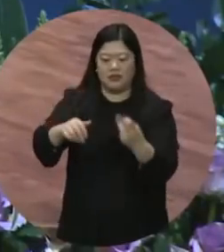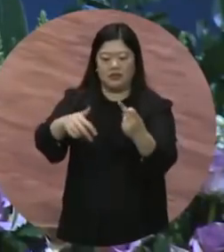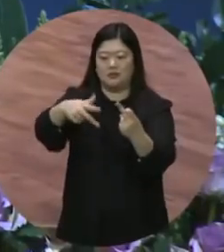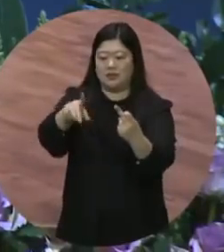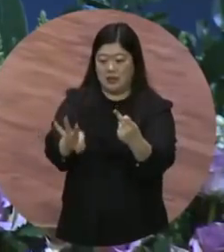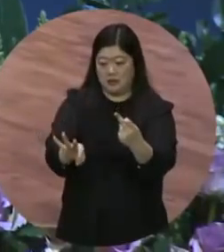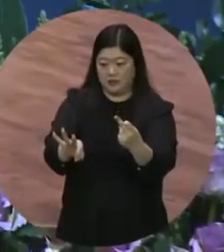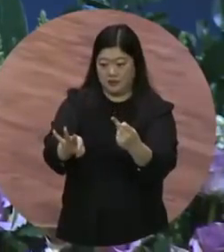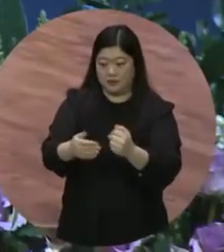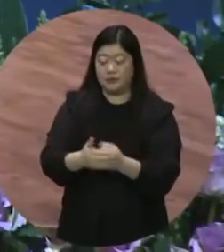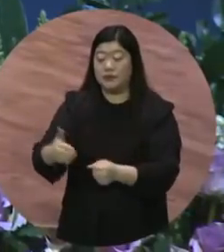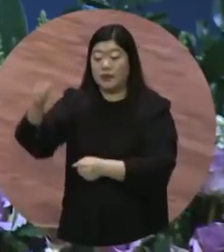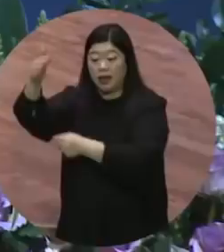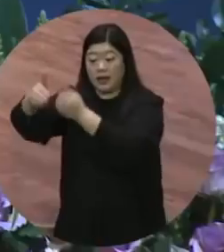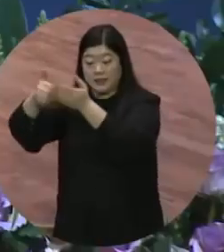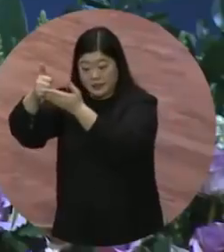이르시되